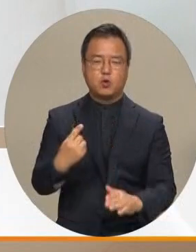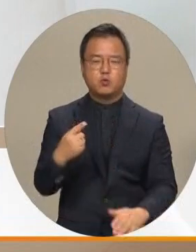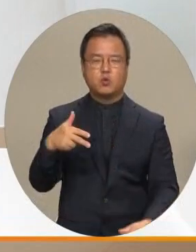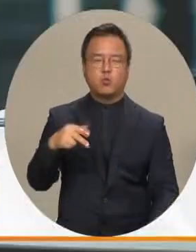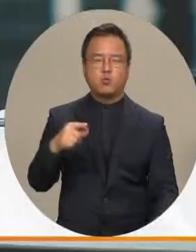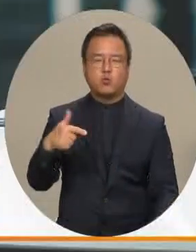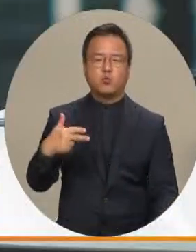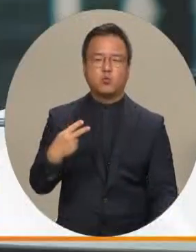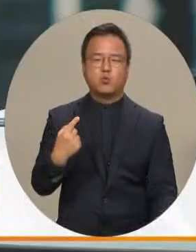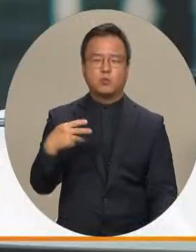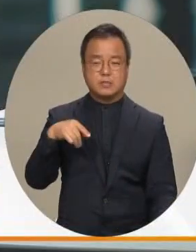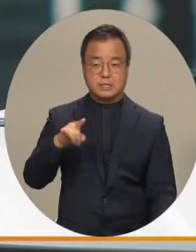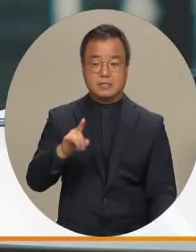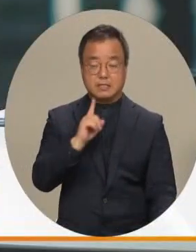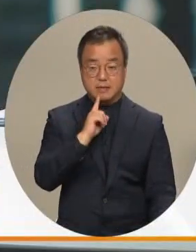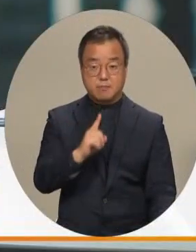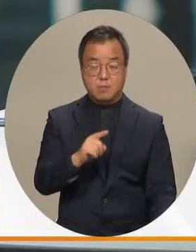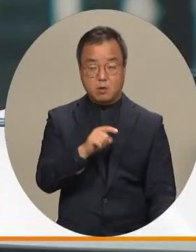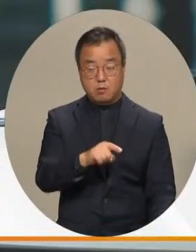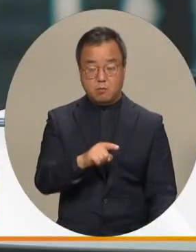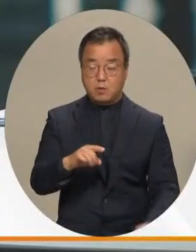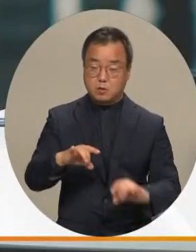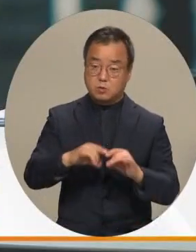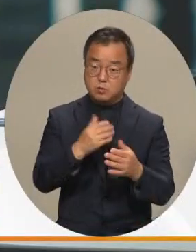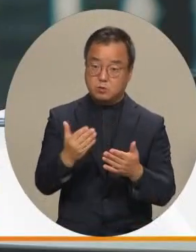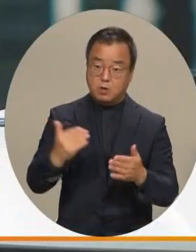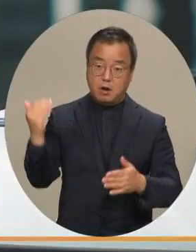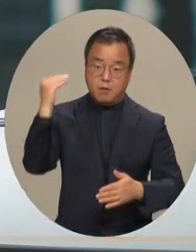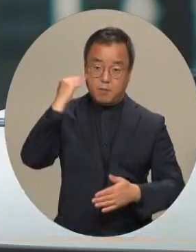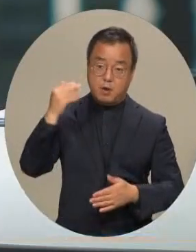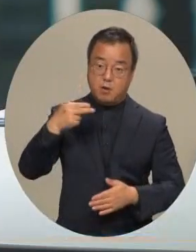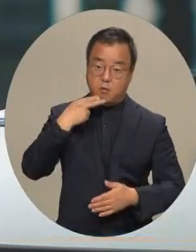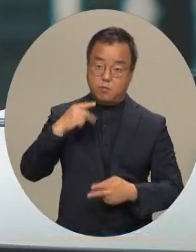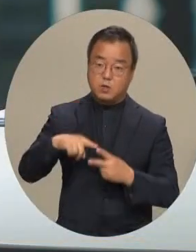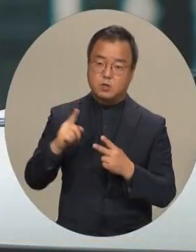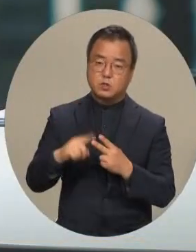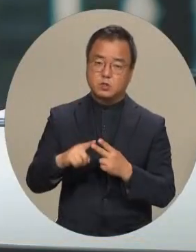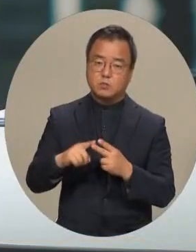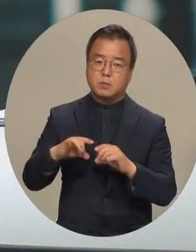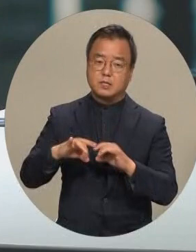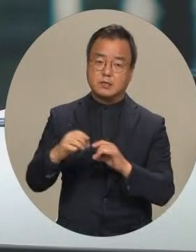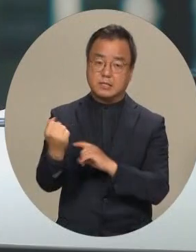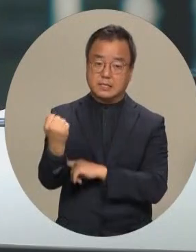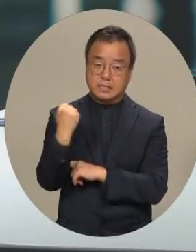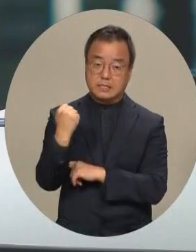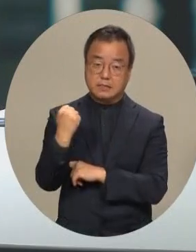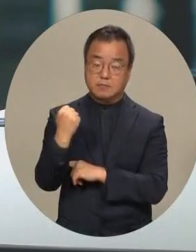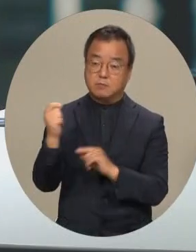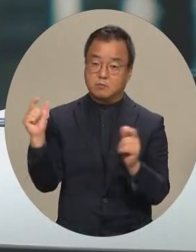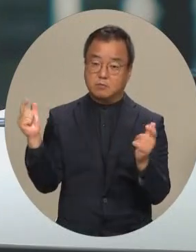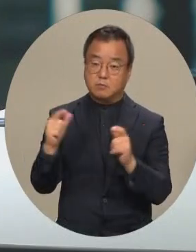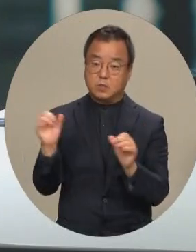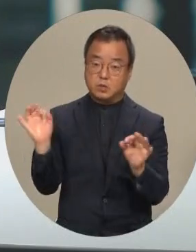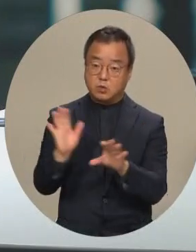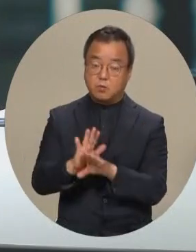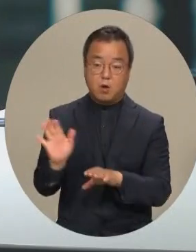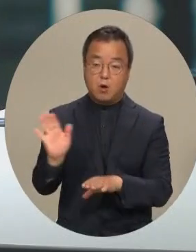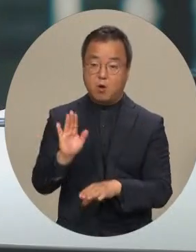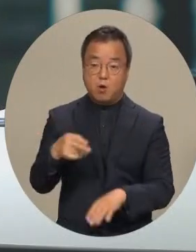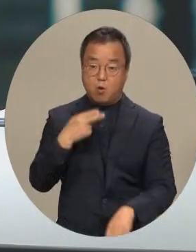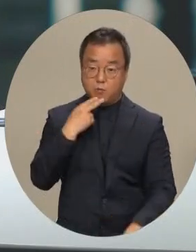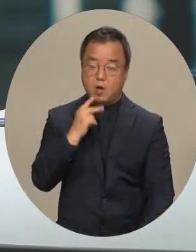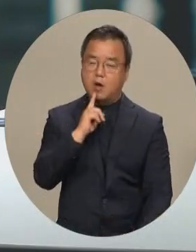그러니까이 초전도체는 전기의 흐름이 방해를 받지 않거나 손실되지 않는 그런 물질이 나타내는 건데